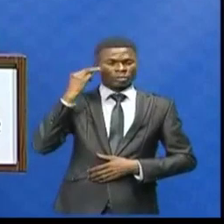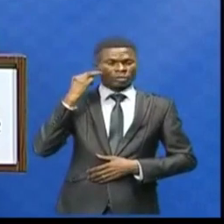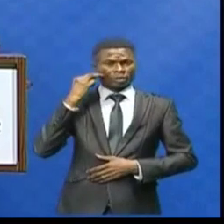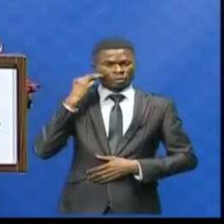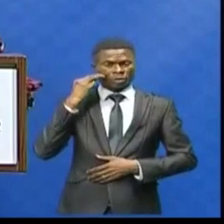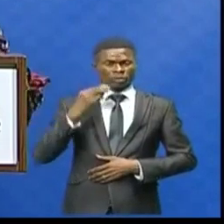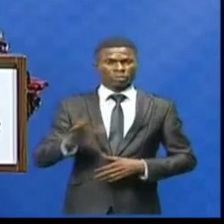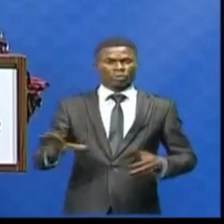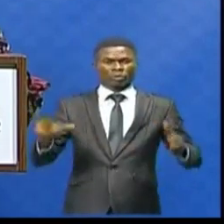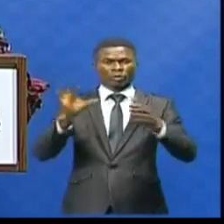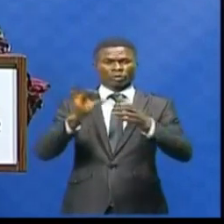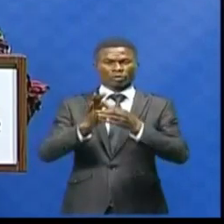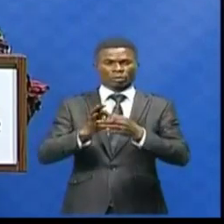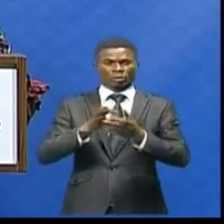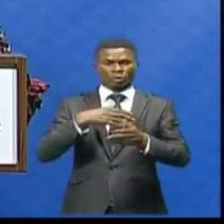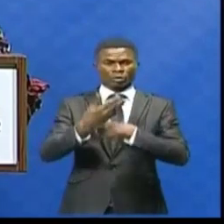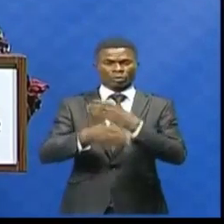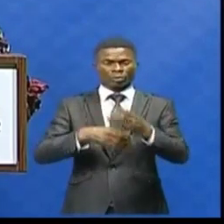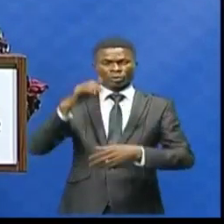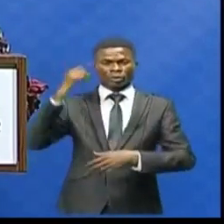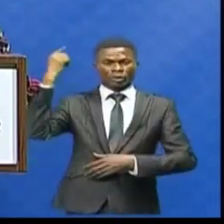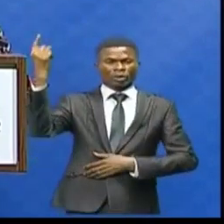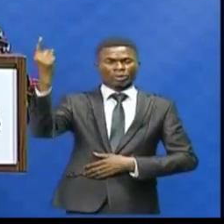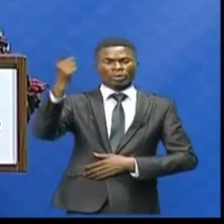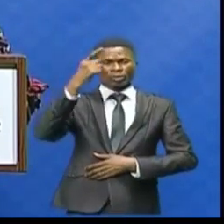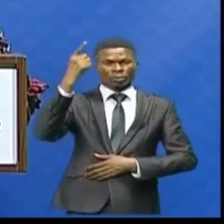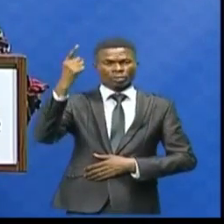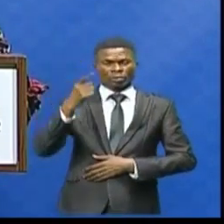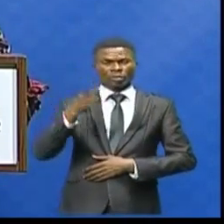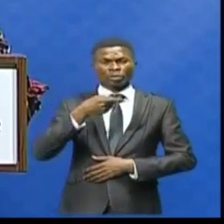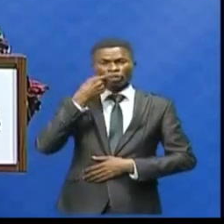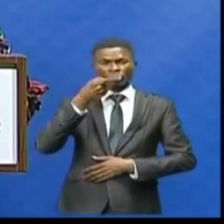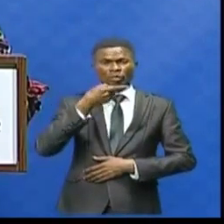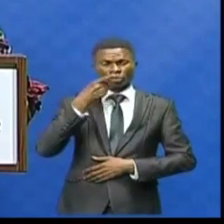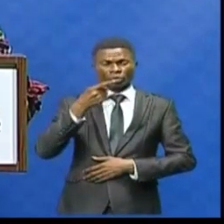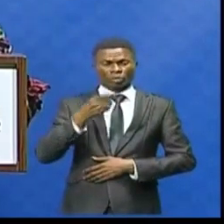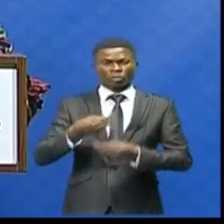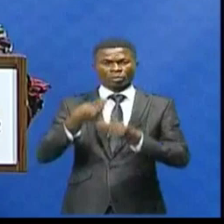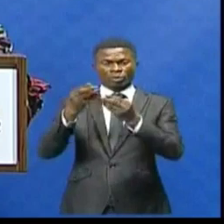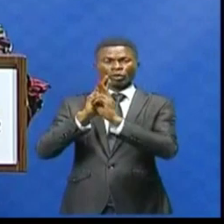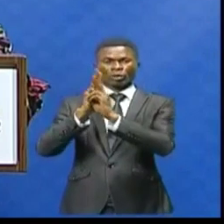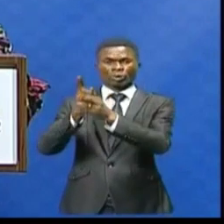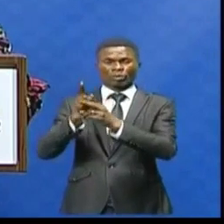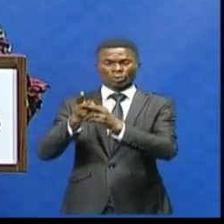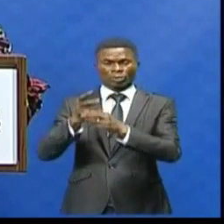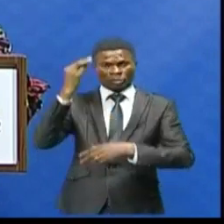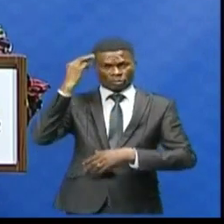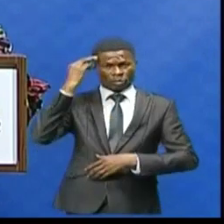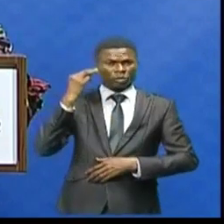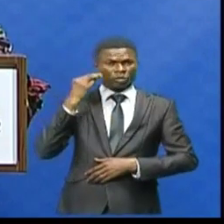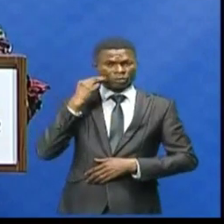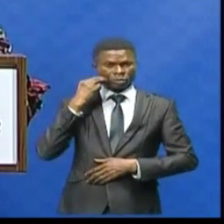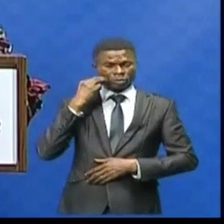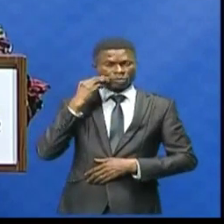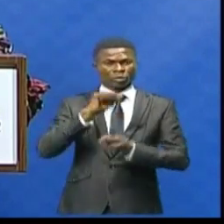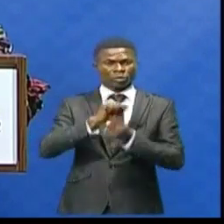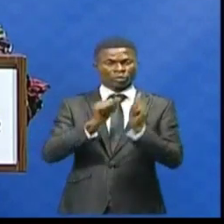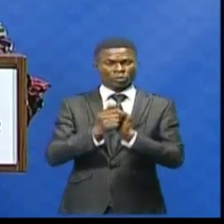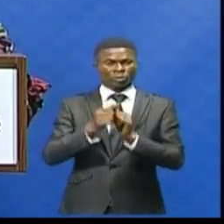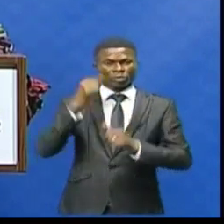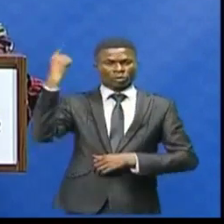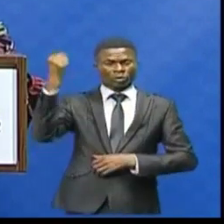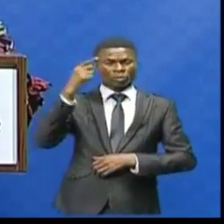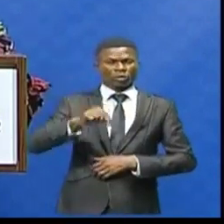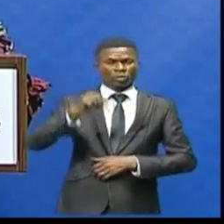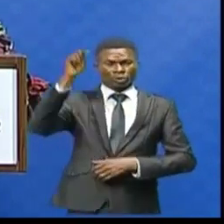la solidarité des affaires humanitaires est intervenu pour faire le point au Conseil de la situation humanitaire